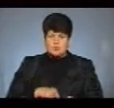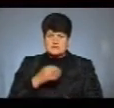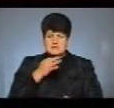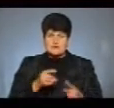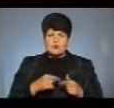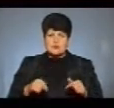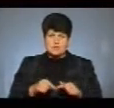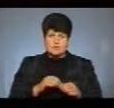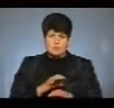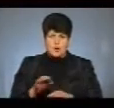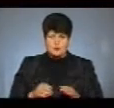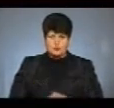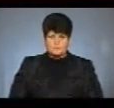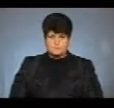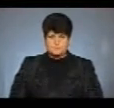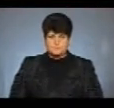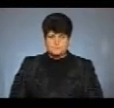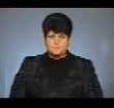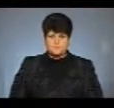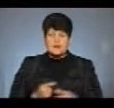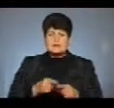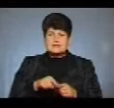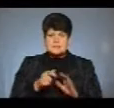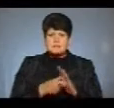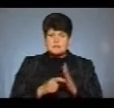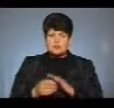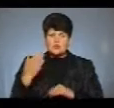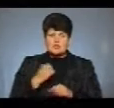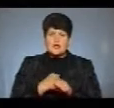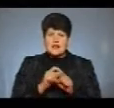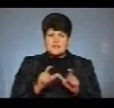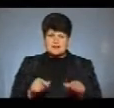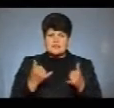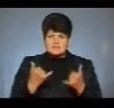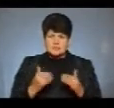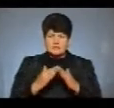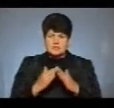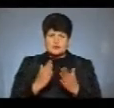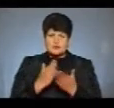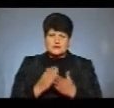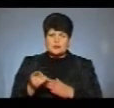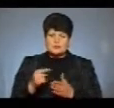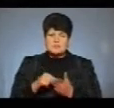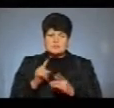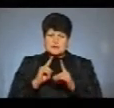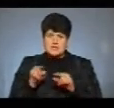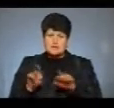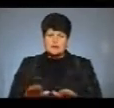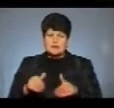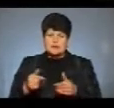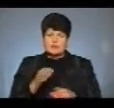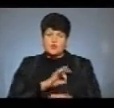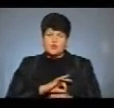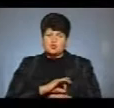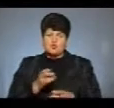проекту Сергій Коновал. Це приміщення колишнього кафе. Зараз будівля належить Тернопільській міській раді і її надали в